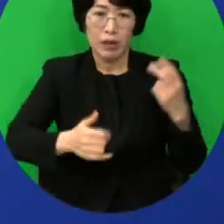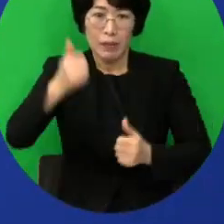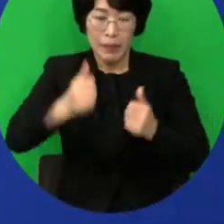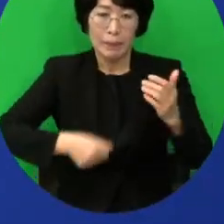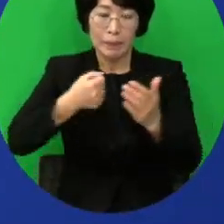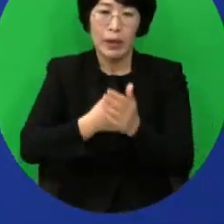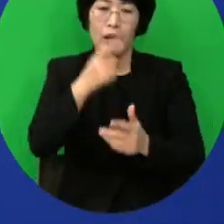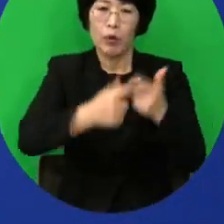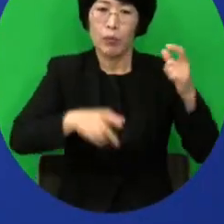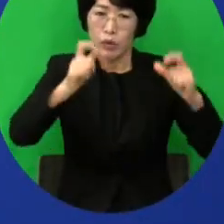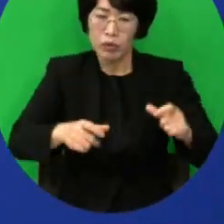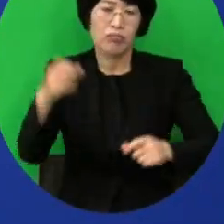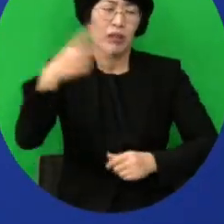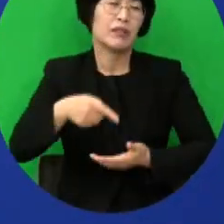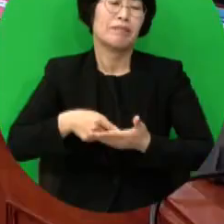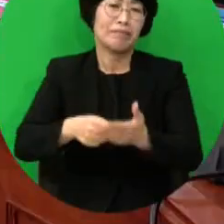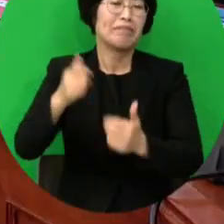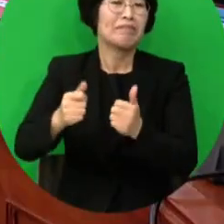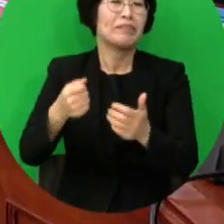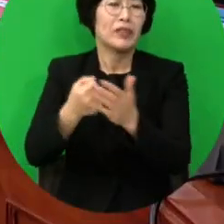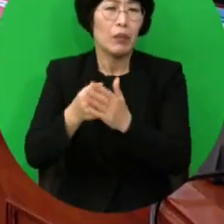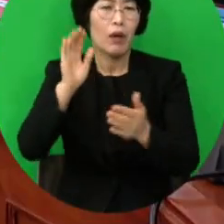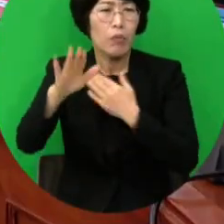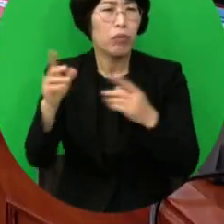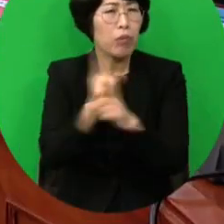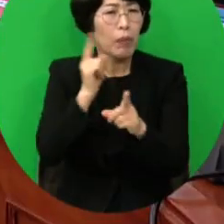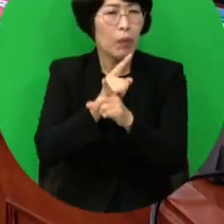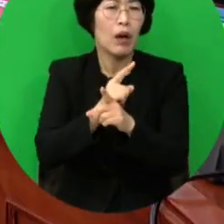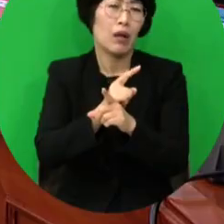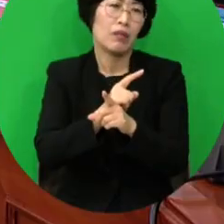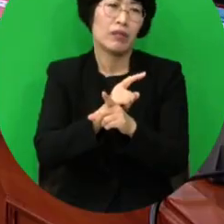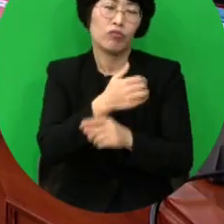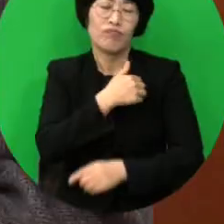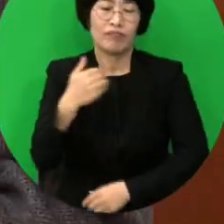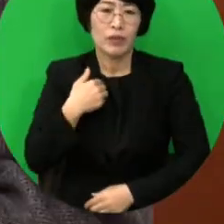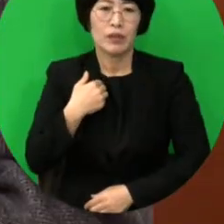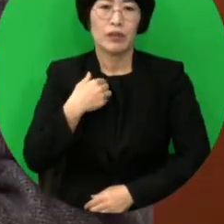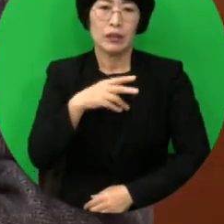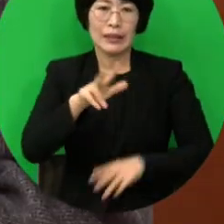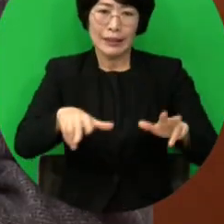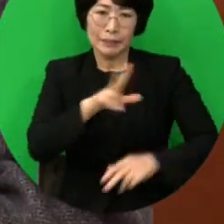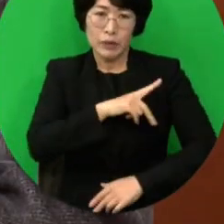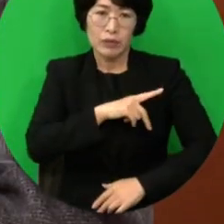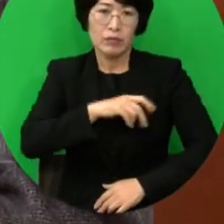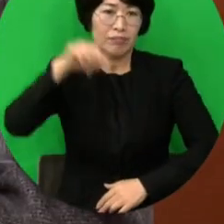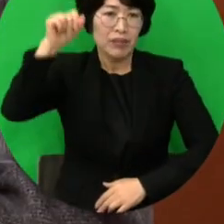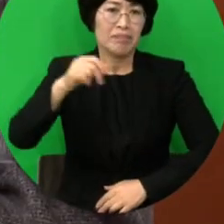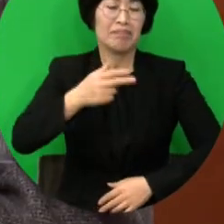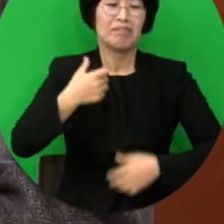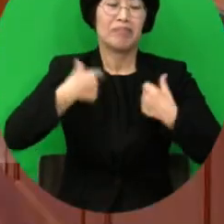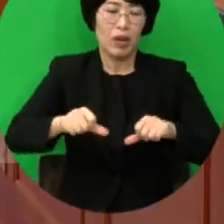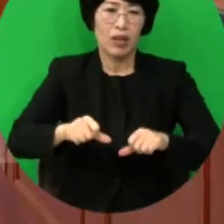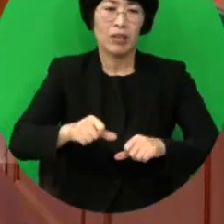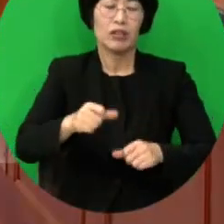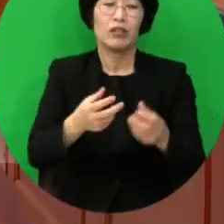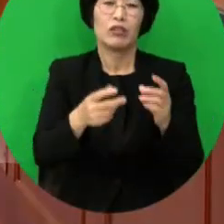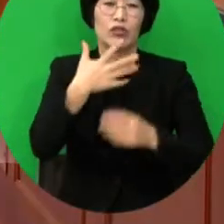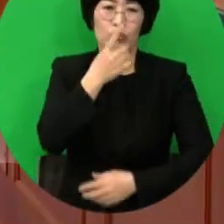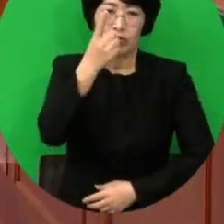재심 신청이 이뤄진 상태여서 변수는 살아있습니다. 현역 의원이 불출마 선언한 순천 광양 구례 곡성